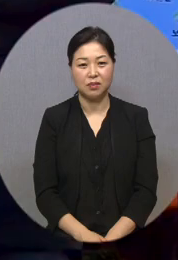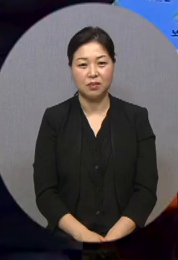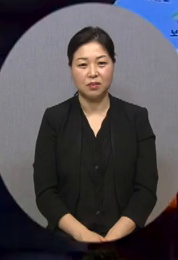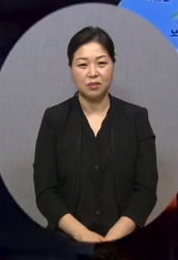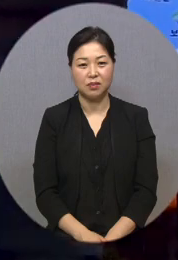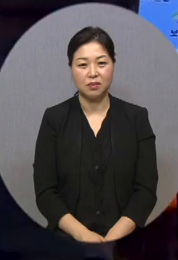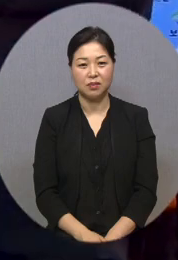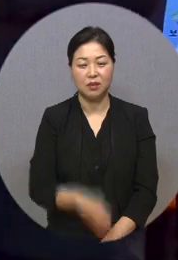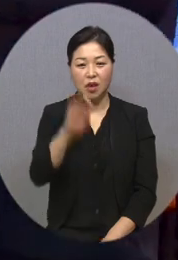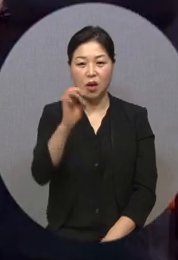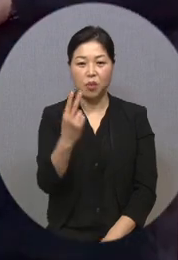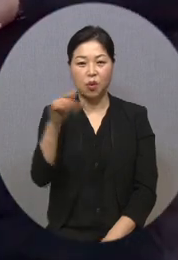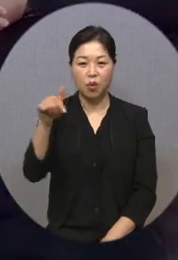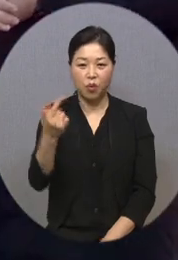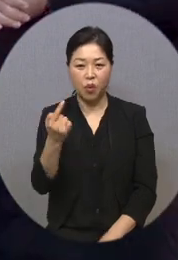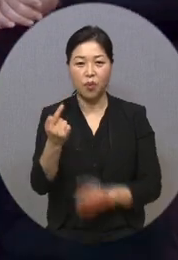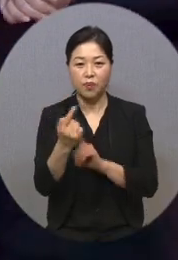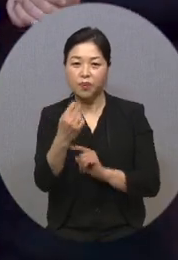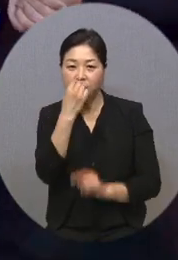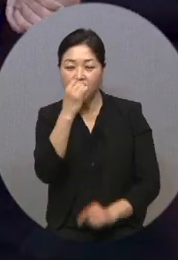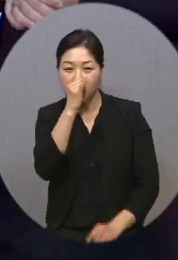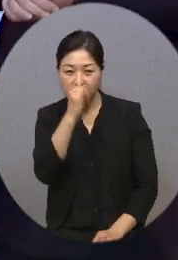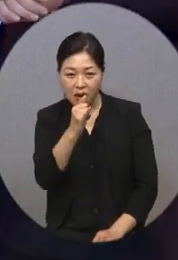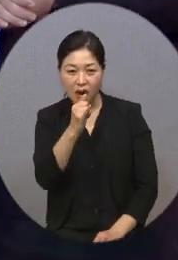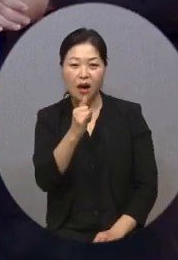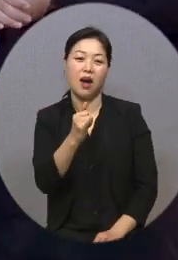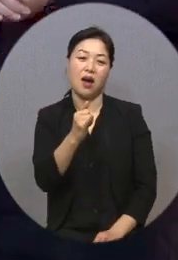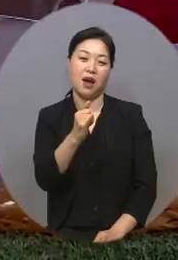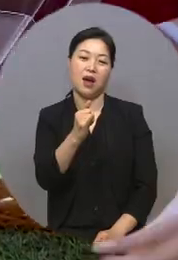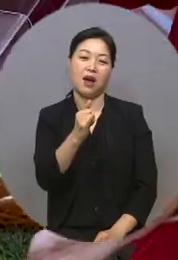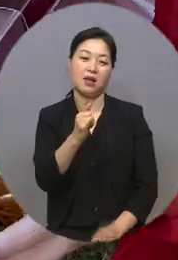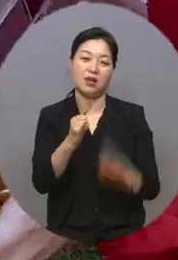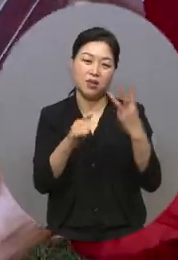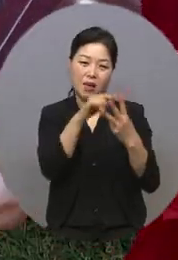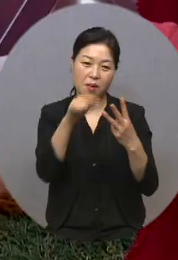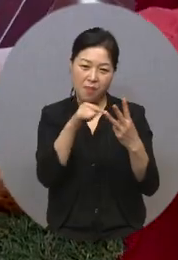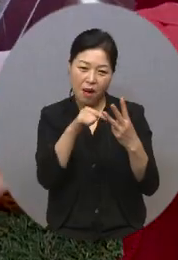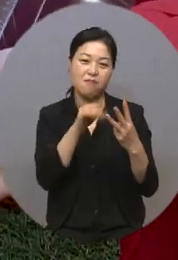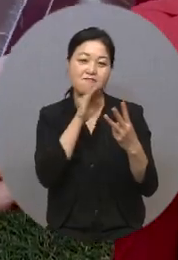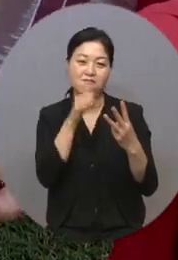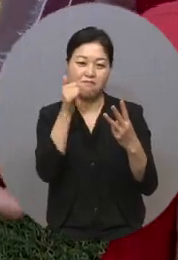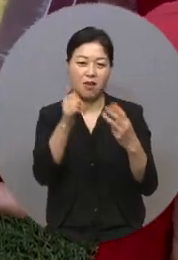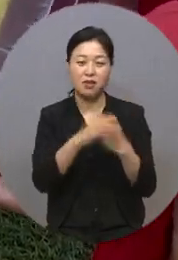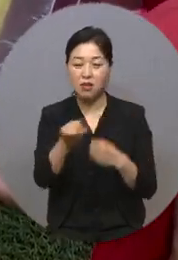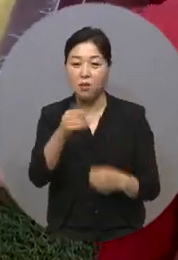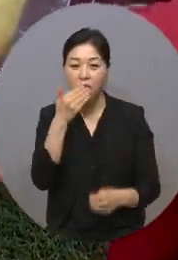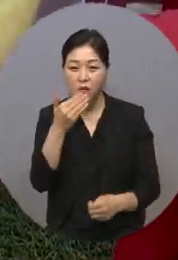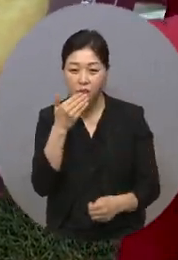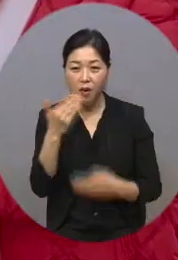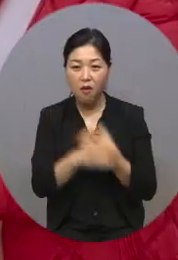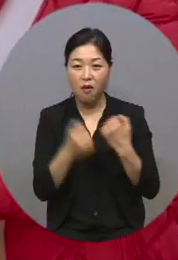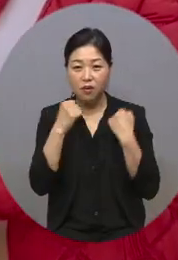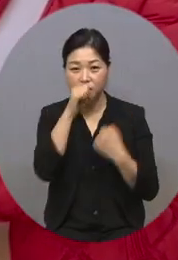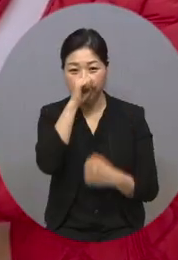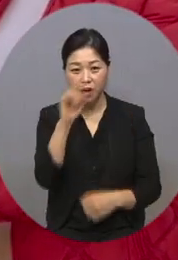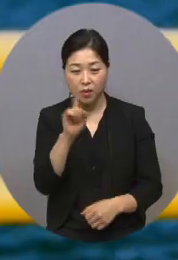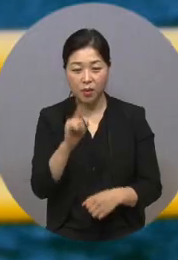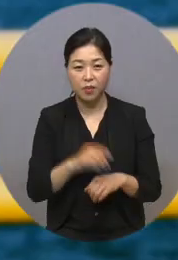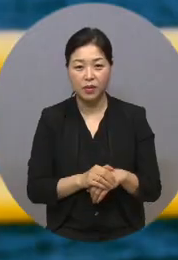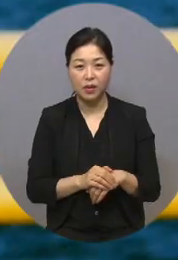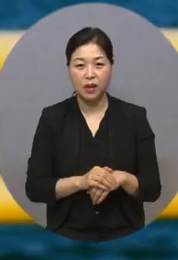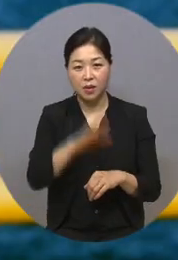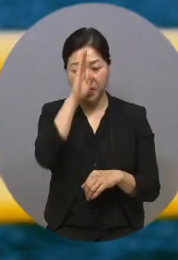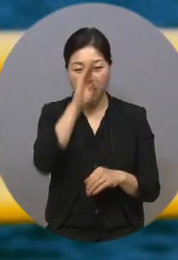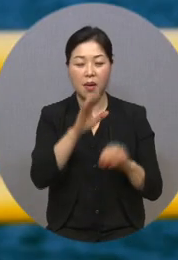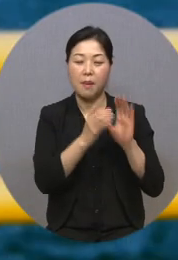표고 향이 어떠신지. 이래서 장흥삼합, 장흥삼합, 장흥삼합. 네. 이건 먹으면 어디에 좋아요, 그러면? 질병. 이제 그러니까 면역력.